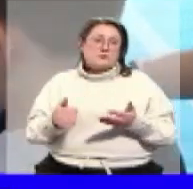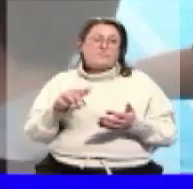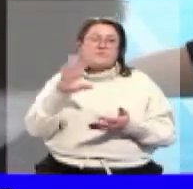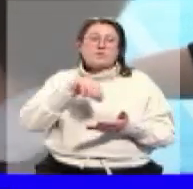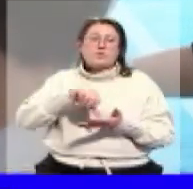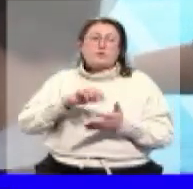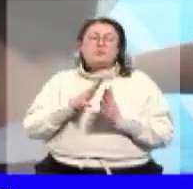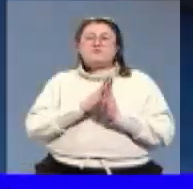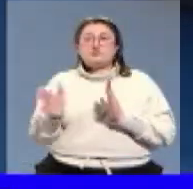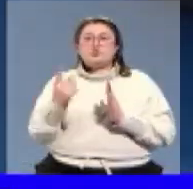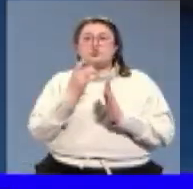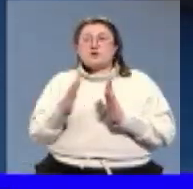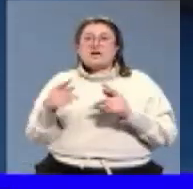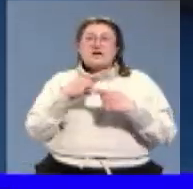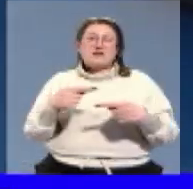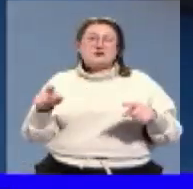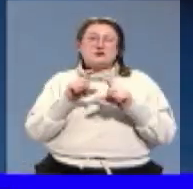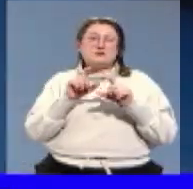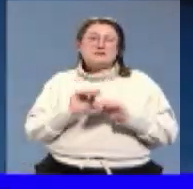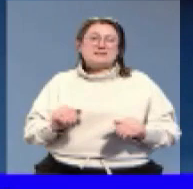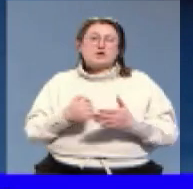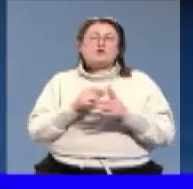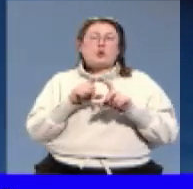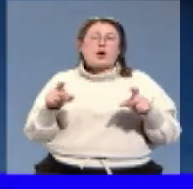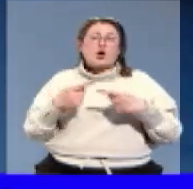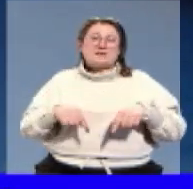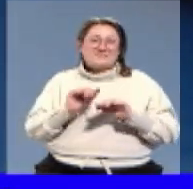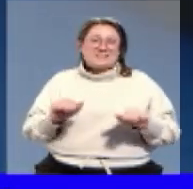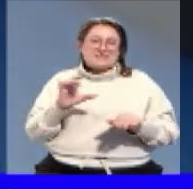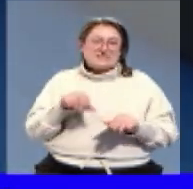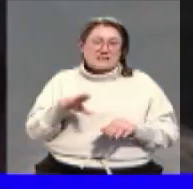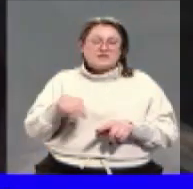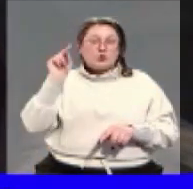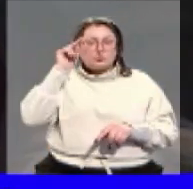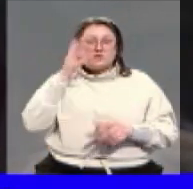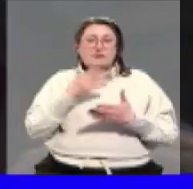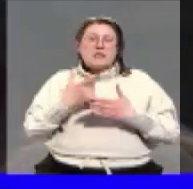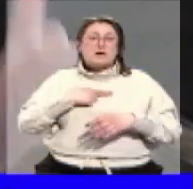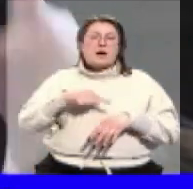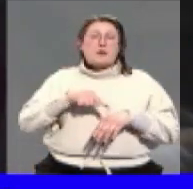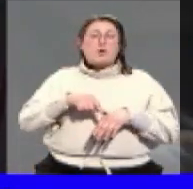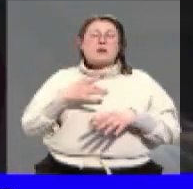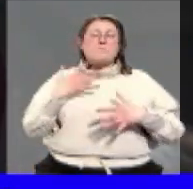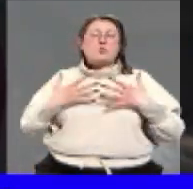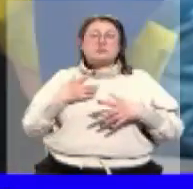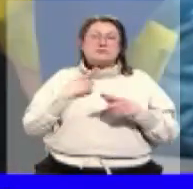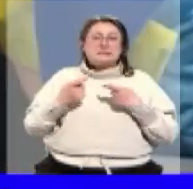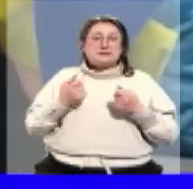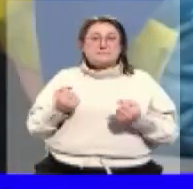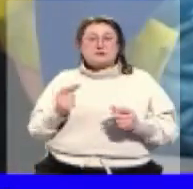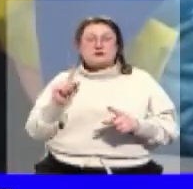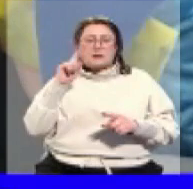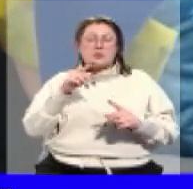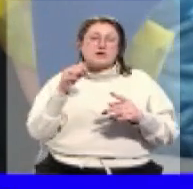участвуют свыше сотни дошколят из различных дошкольных организаций. Здесь маленькие спортсмены учатся контролировать свои эмоции и развивают в себе такие качества,